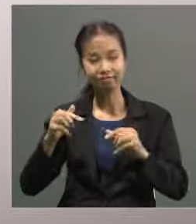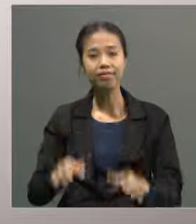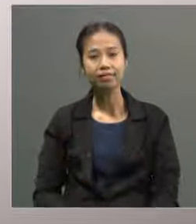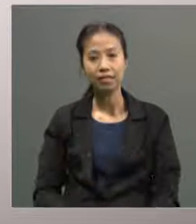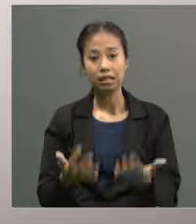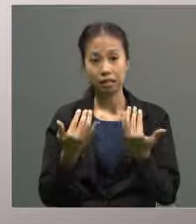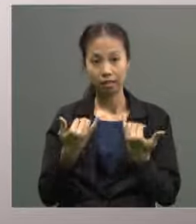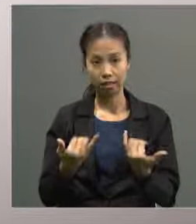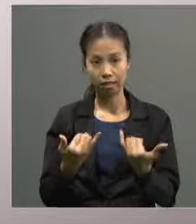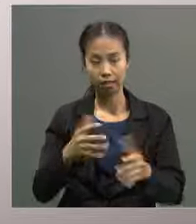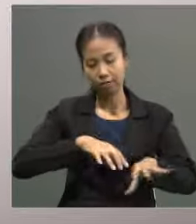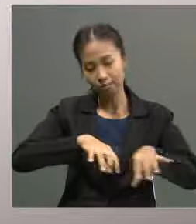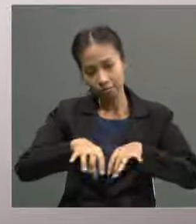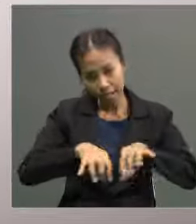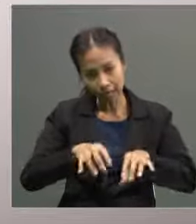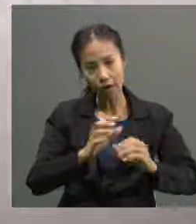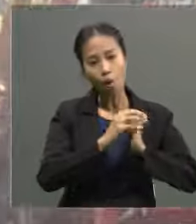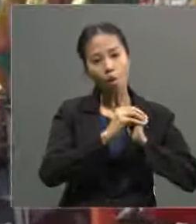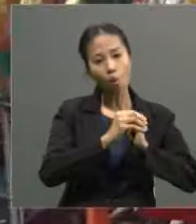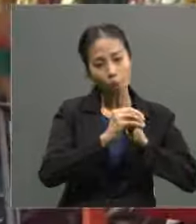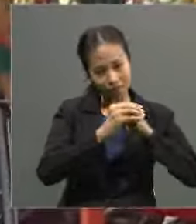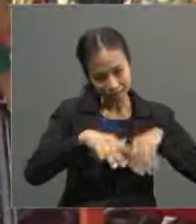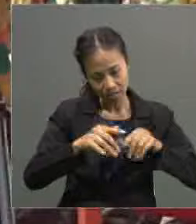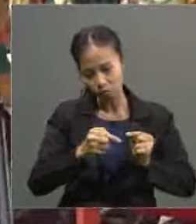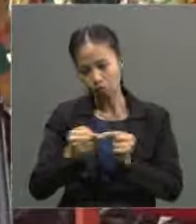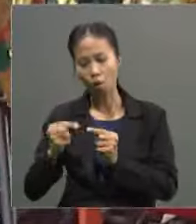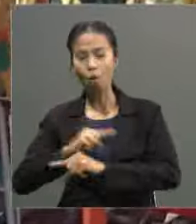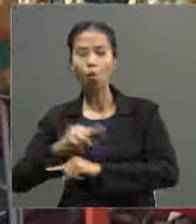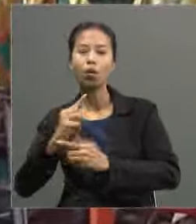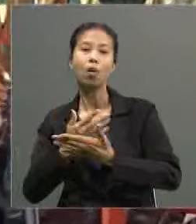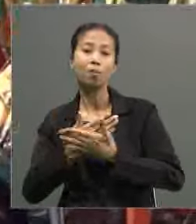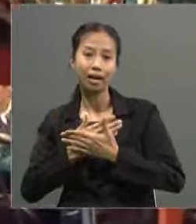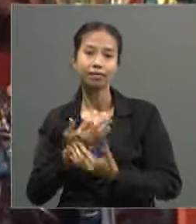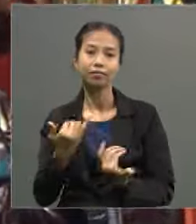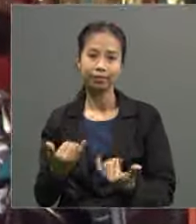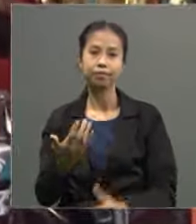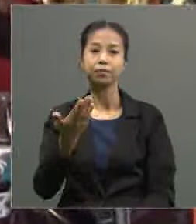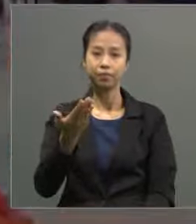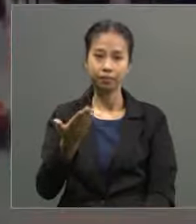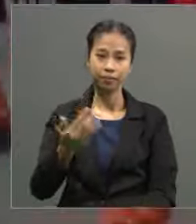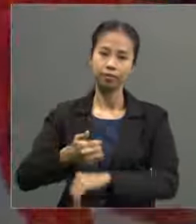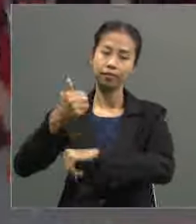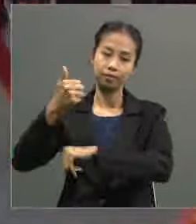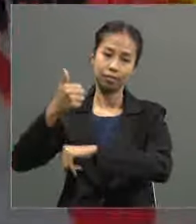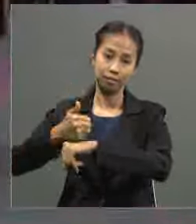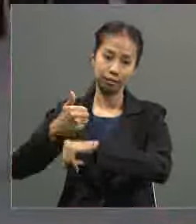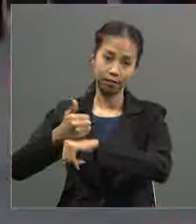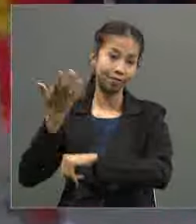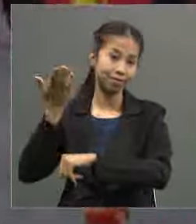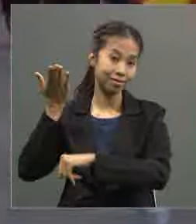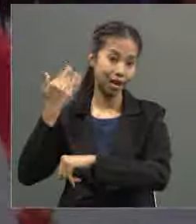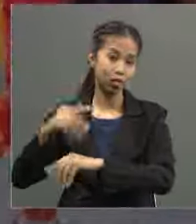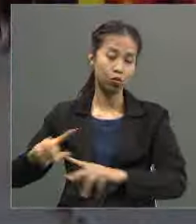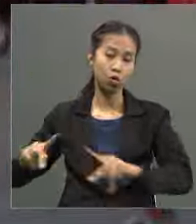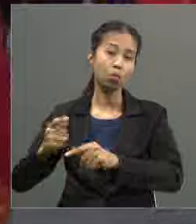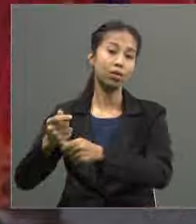ตรุษจีนที่ต่อเนื่องวาเลนไทน์แบบนี้นายสมศักดิ์ปริศนานันทกุลอดีตรัฐมนตรีว่าการกระทรวงเกษตรและสหกรณ์ครับก็ร่วม